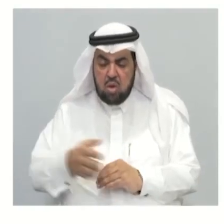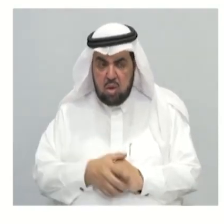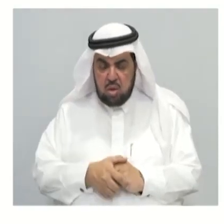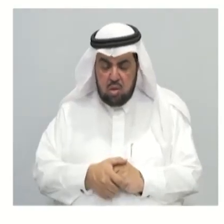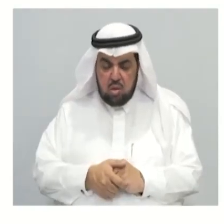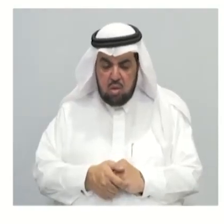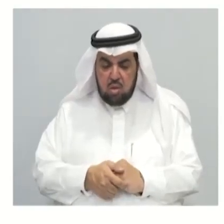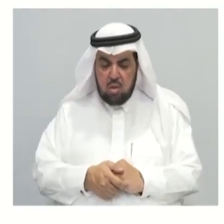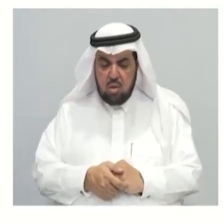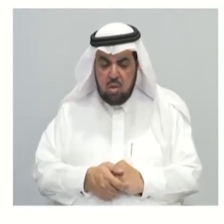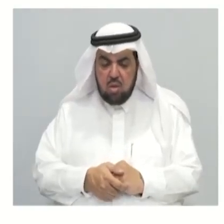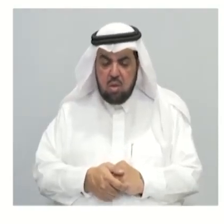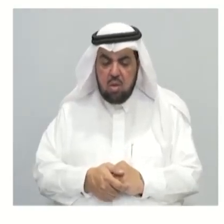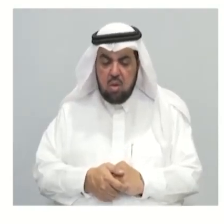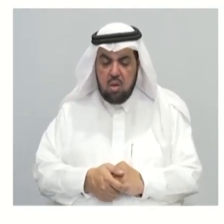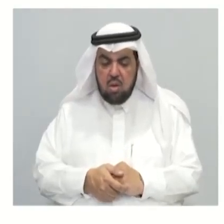التوزيع